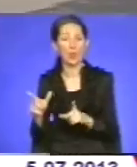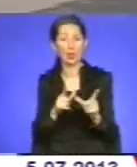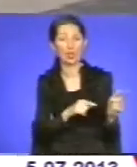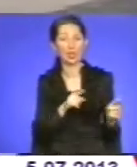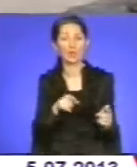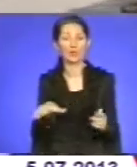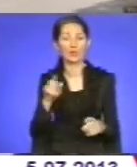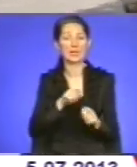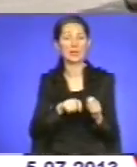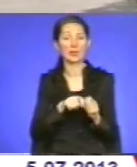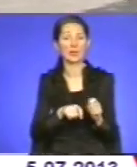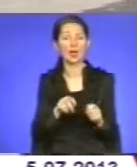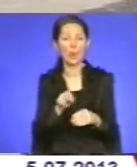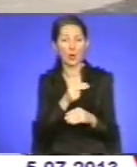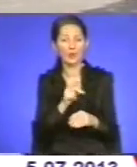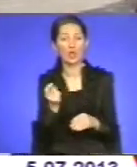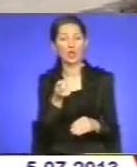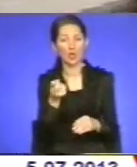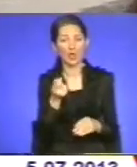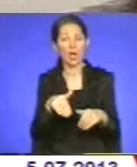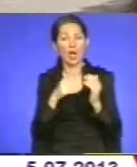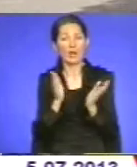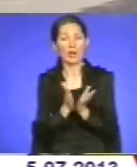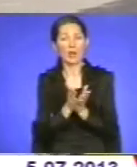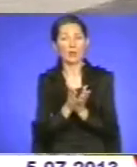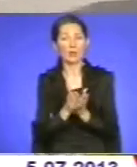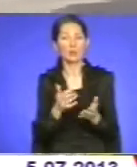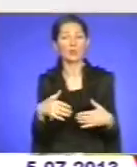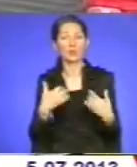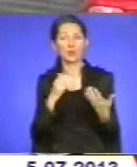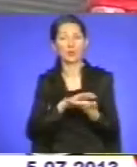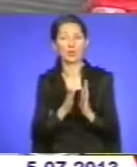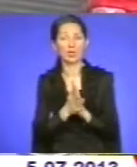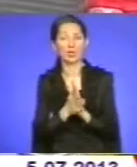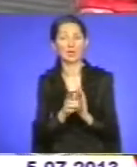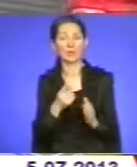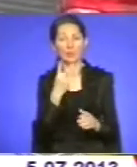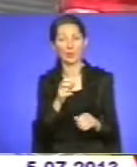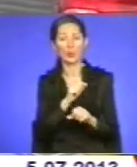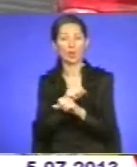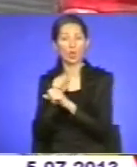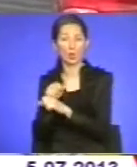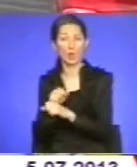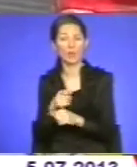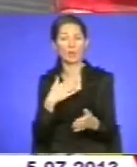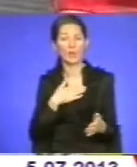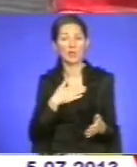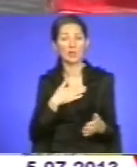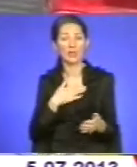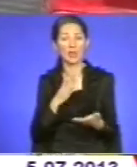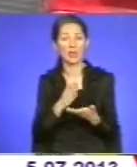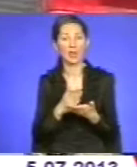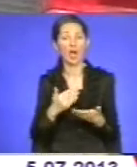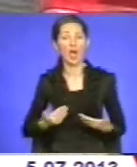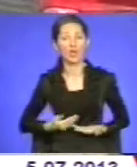от щось поремонтували трошки, але в загальному жахливому стані, що тут можна казати. Бачу, що затори. Тут от у нас якраз, от я живу